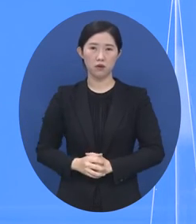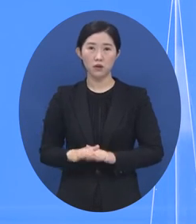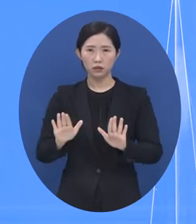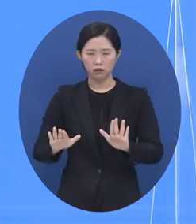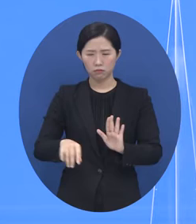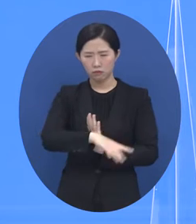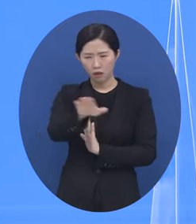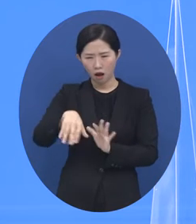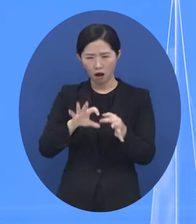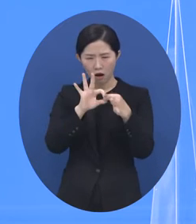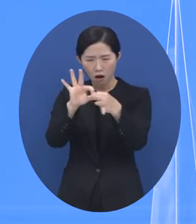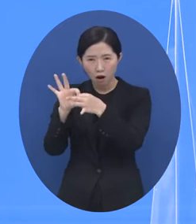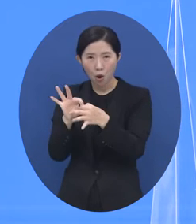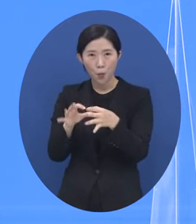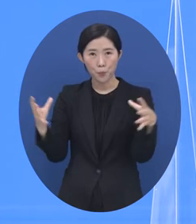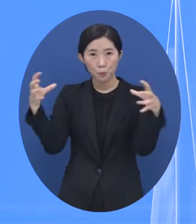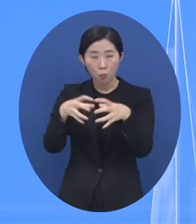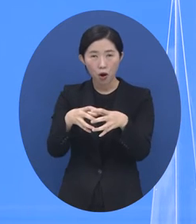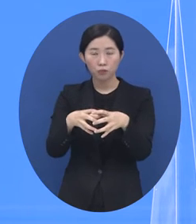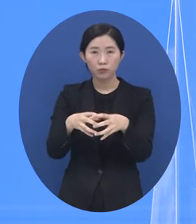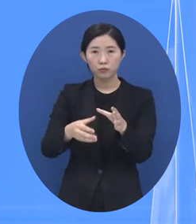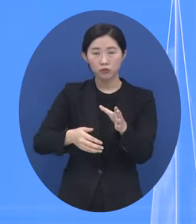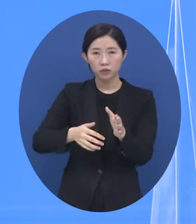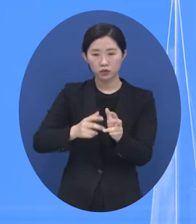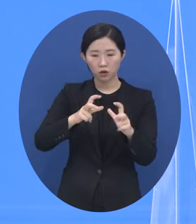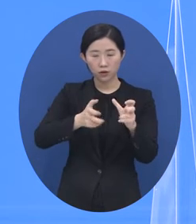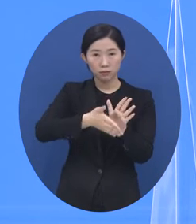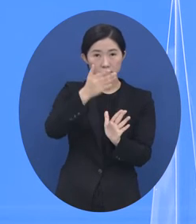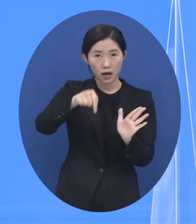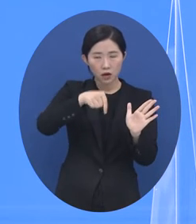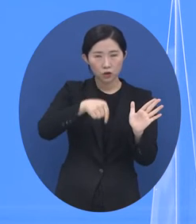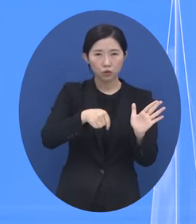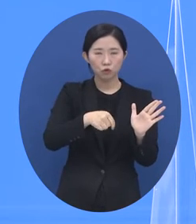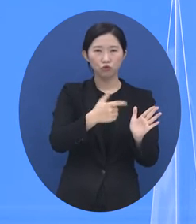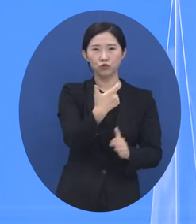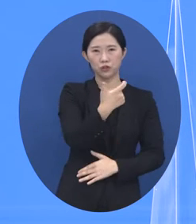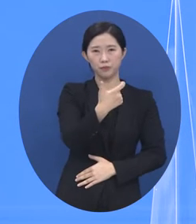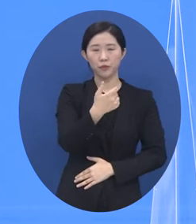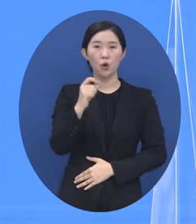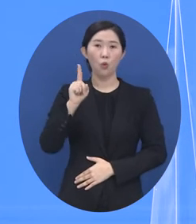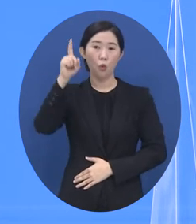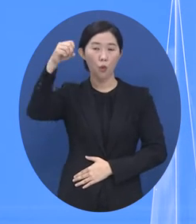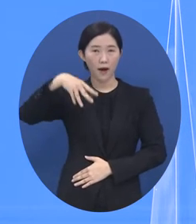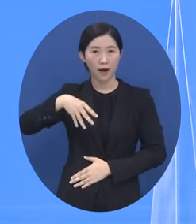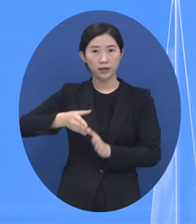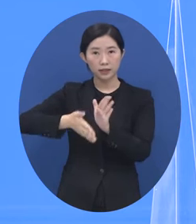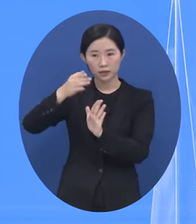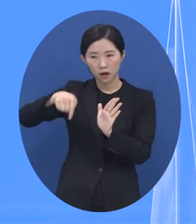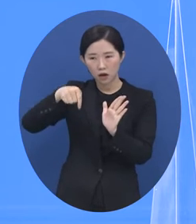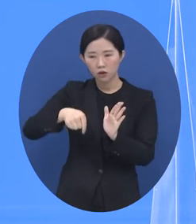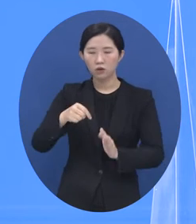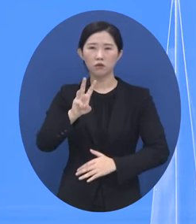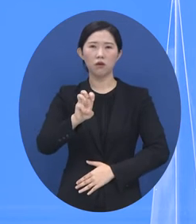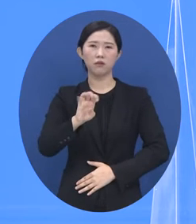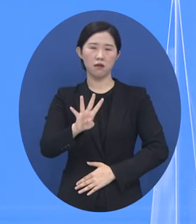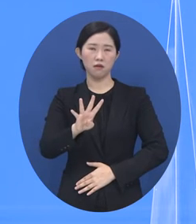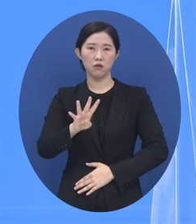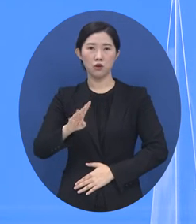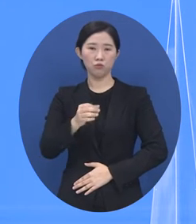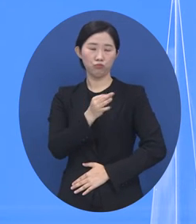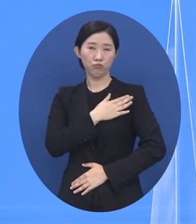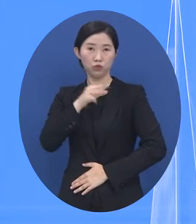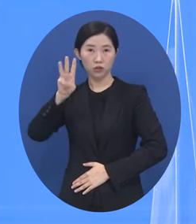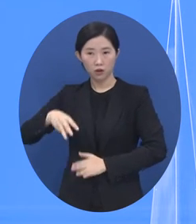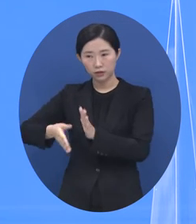관련자까지 모두 포함하였을 때 성남시 소재 어학원에서 60명, 고양시 소재 어학원에서 34명, 부천시